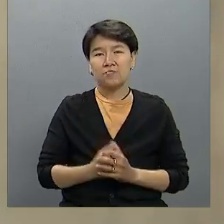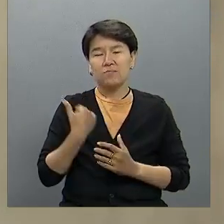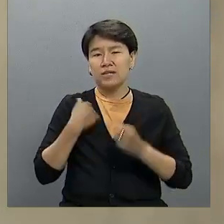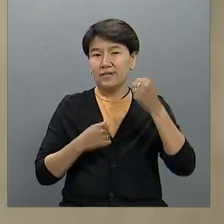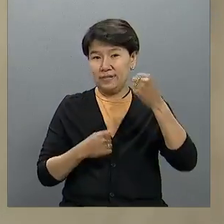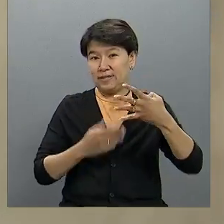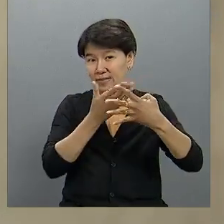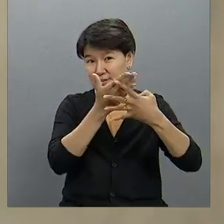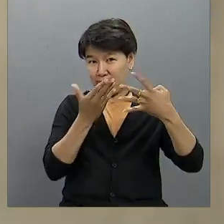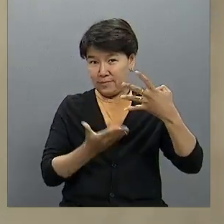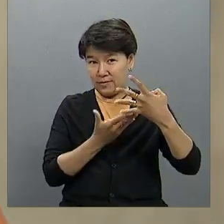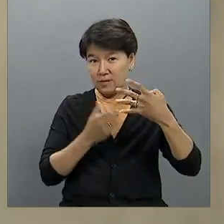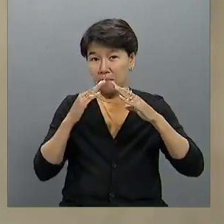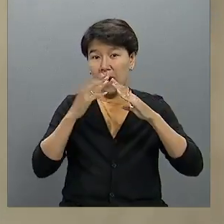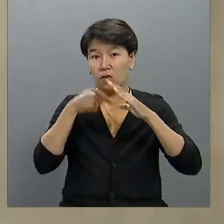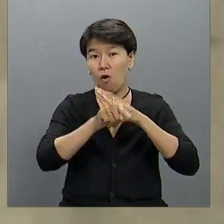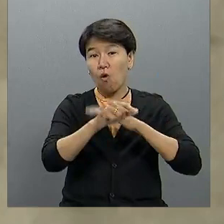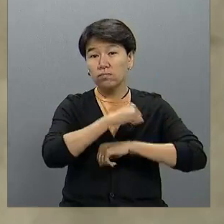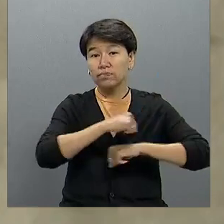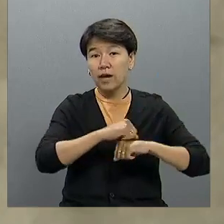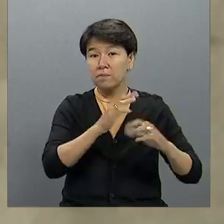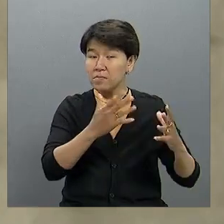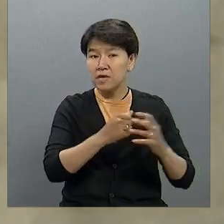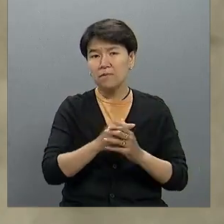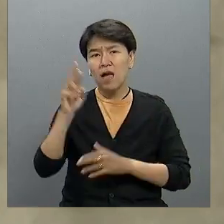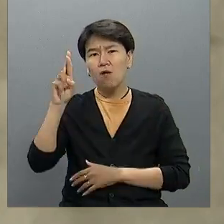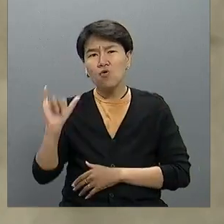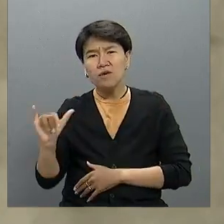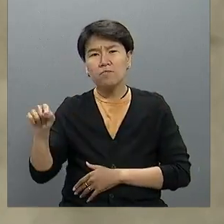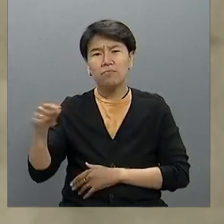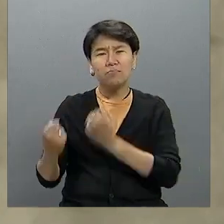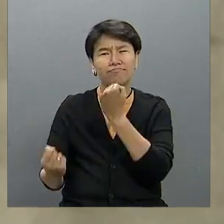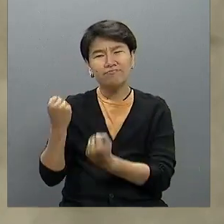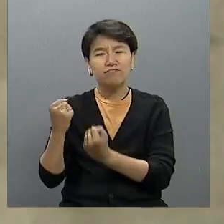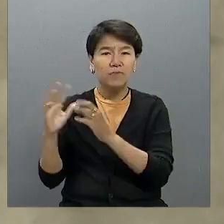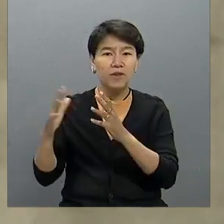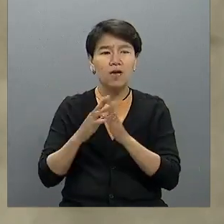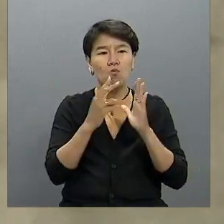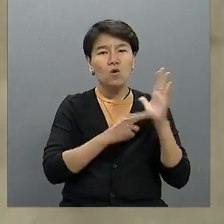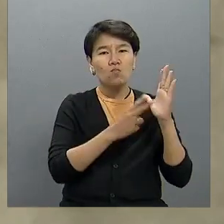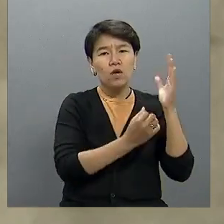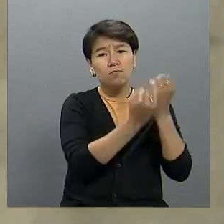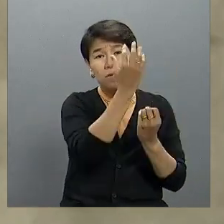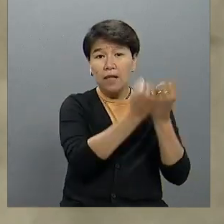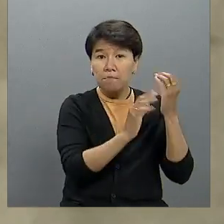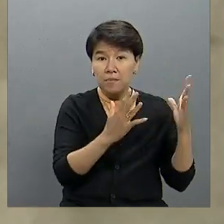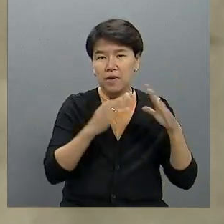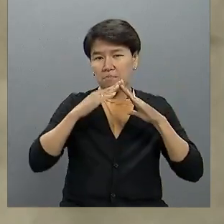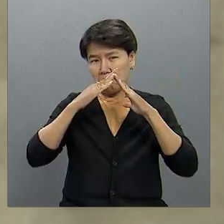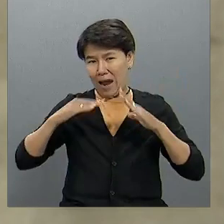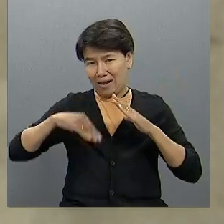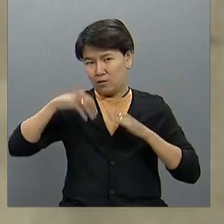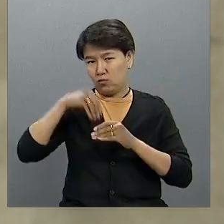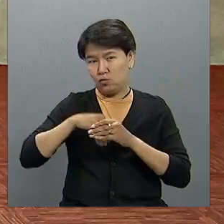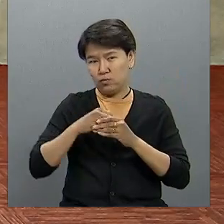ไปออกกำลังกายนอกบ้านที่ไหนไม่ได้ไปเข้ายิมไม่ได้ไปวิ่งในสวนสาธารณะจริงๆแล้วการออกกำลังกายที่บ้านเราก็ยังสามารถทำได้แล้วก็เบิร์น